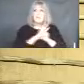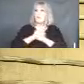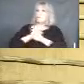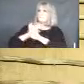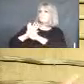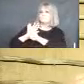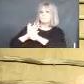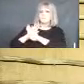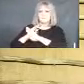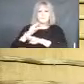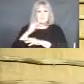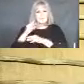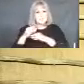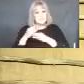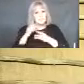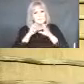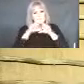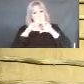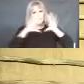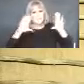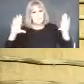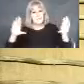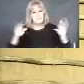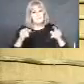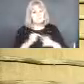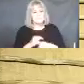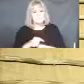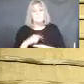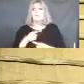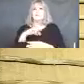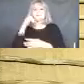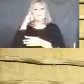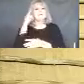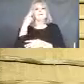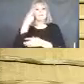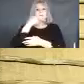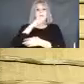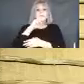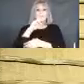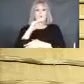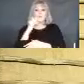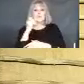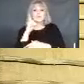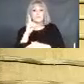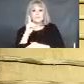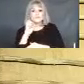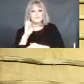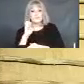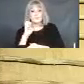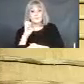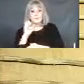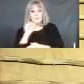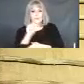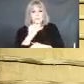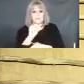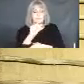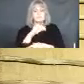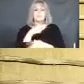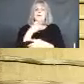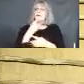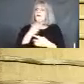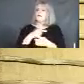wêreld span saam teen die Here en sy gesalfde. Want dis wat gebeur het. Dink aan Herodes, dink